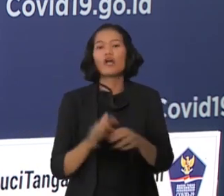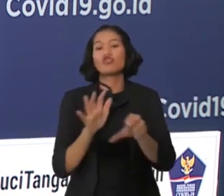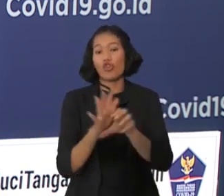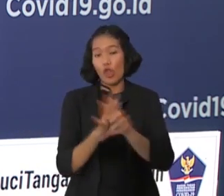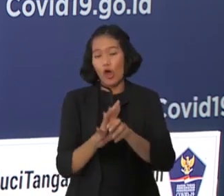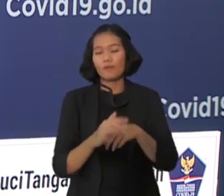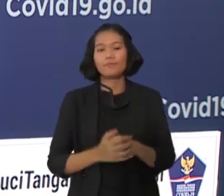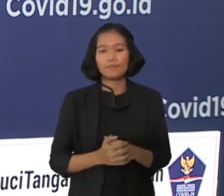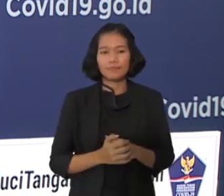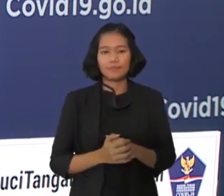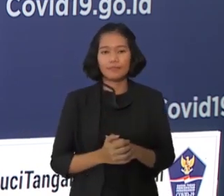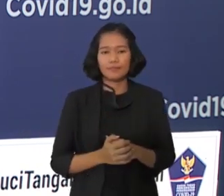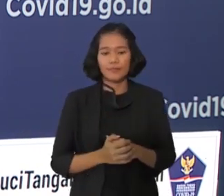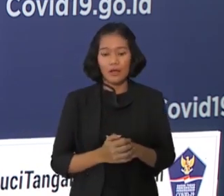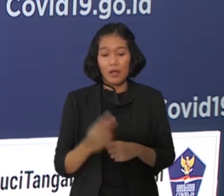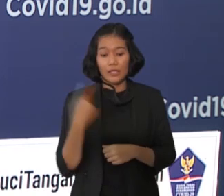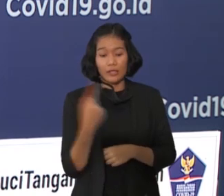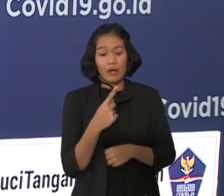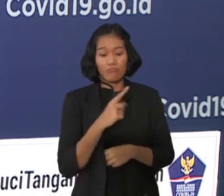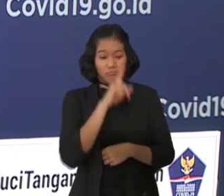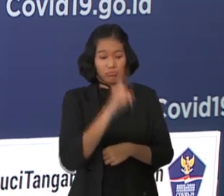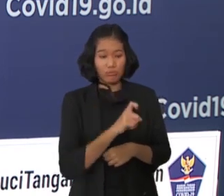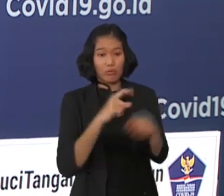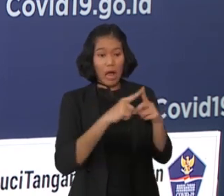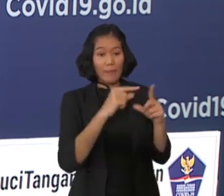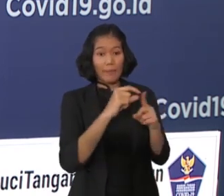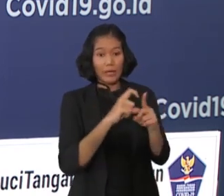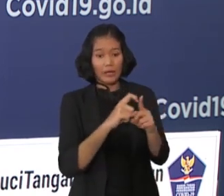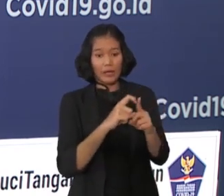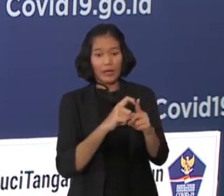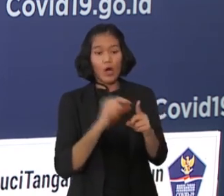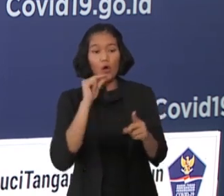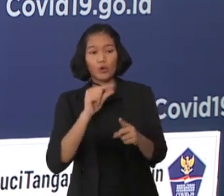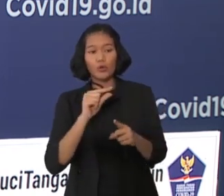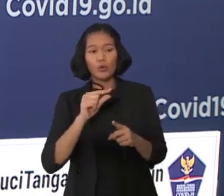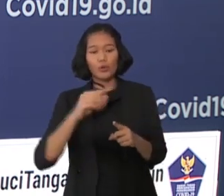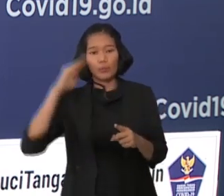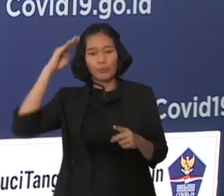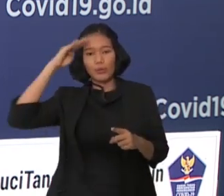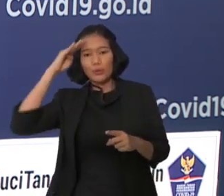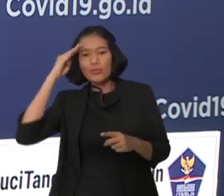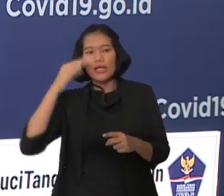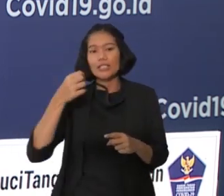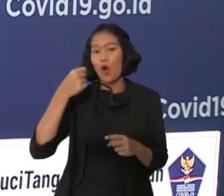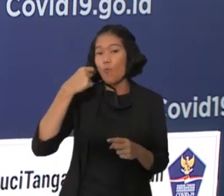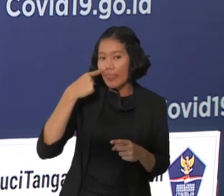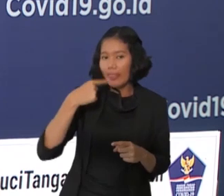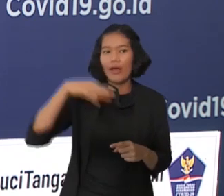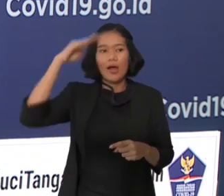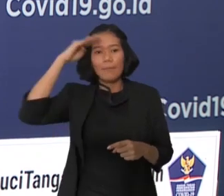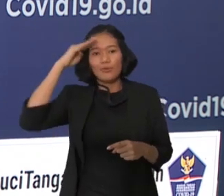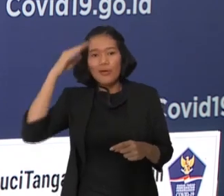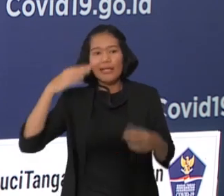aerosol kita membutuhkan APD untuk tenaga ke Farmasi and tenaga gizi